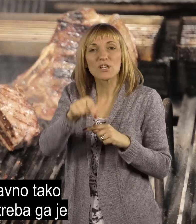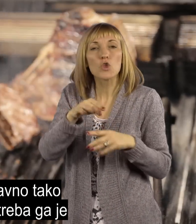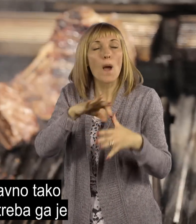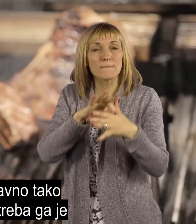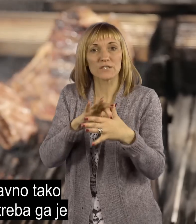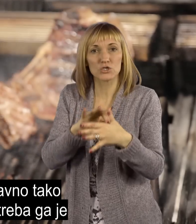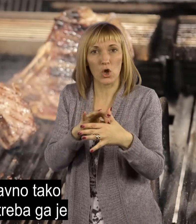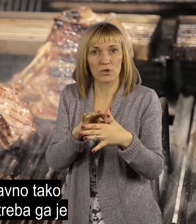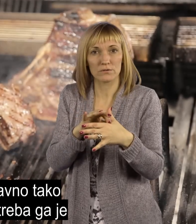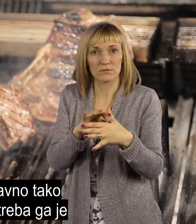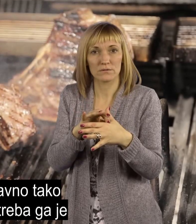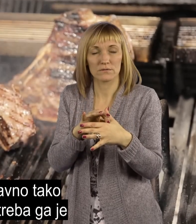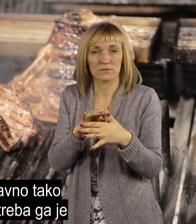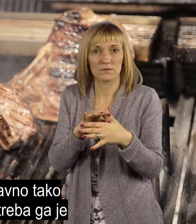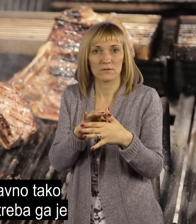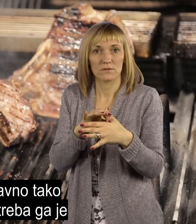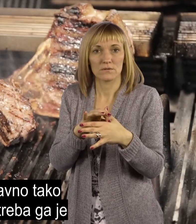meso pač